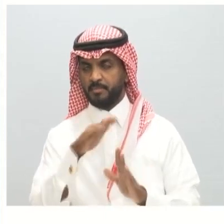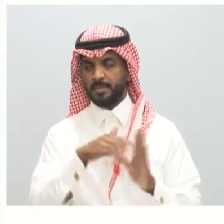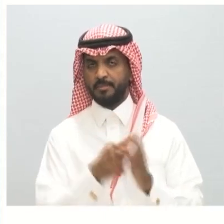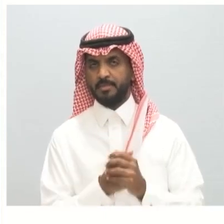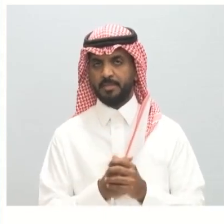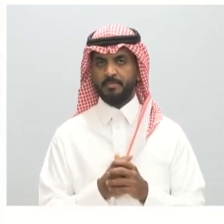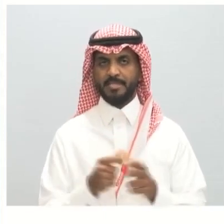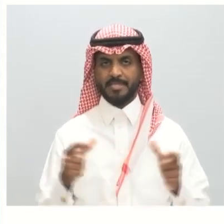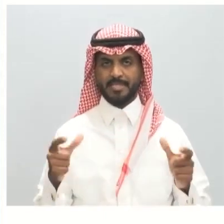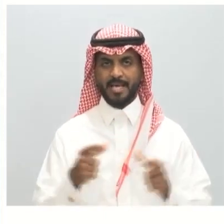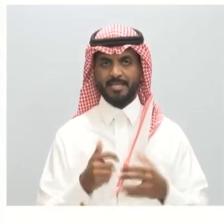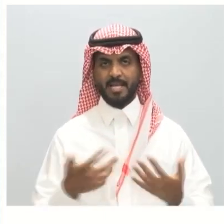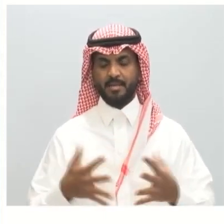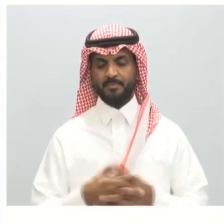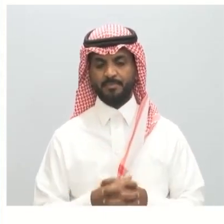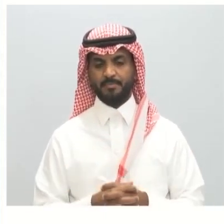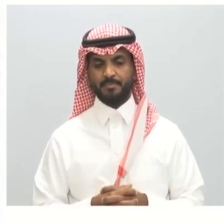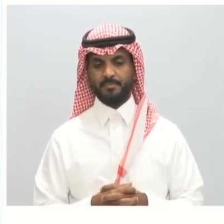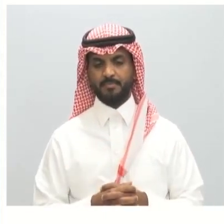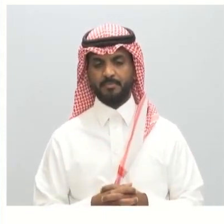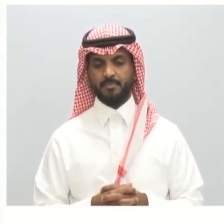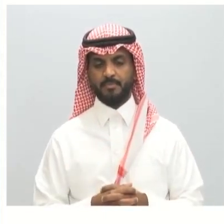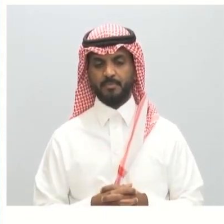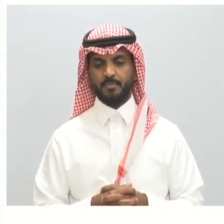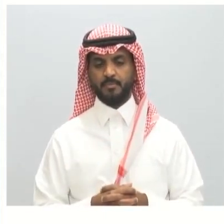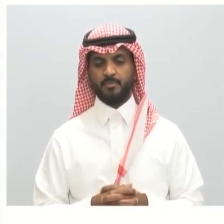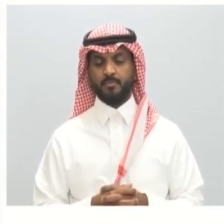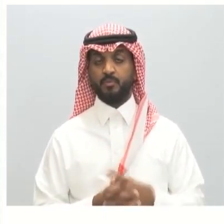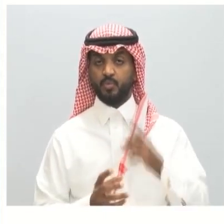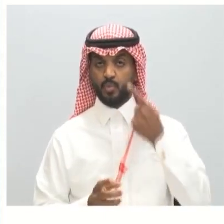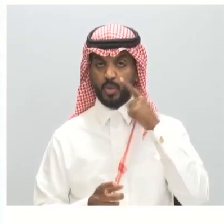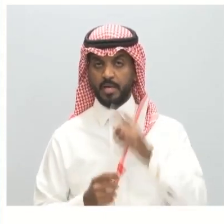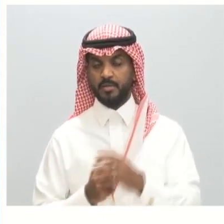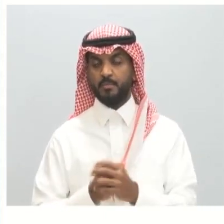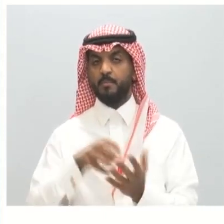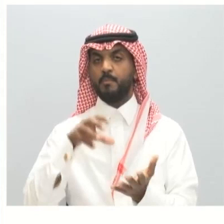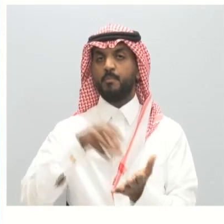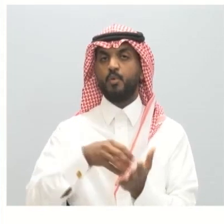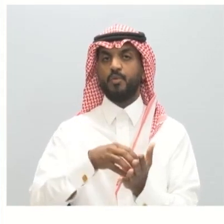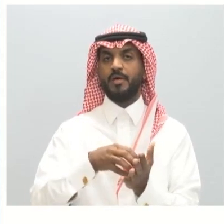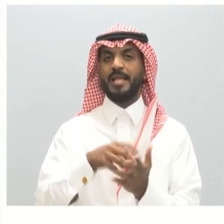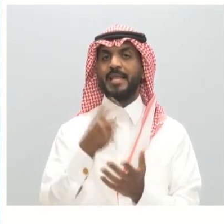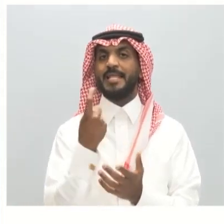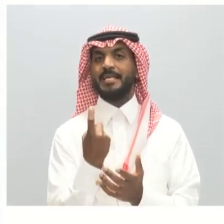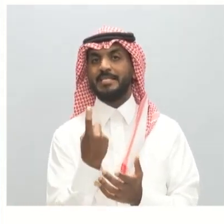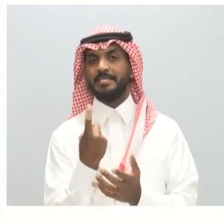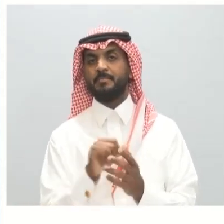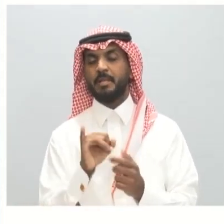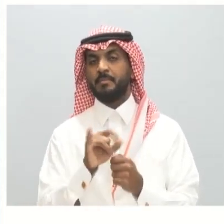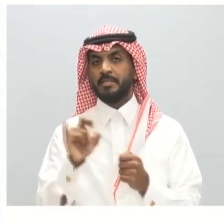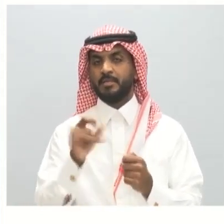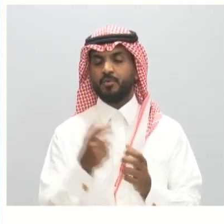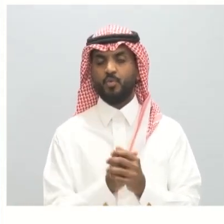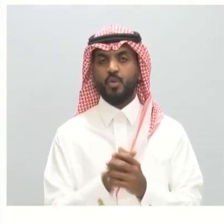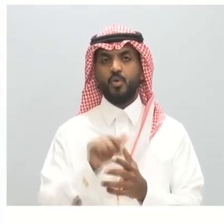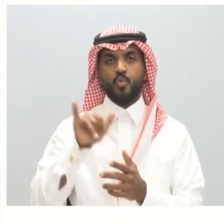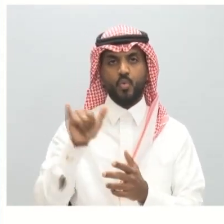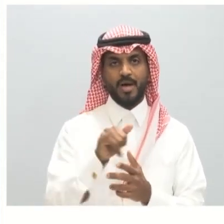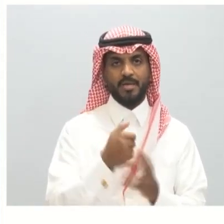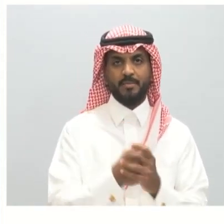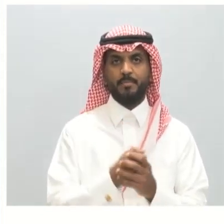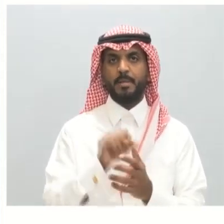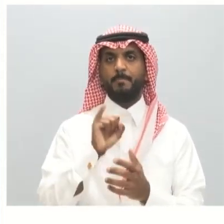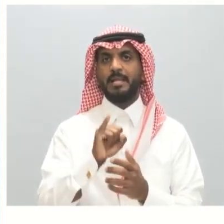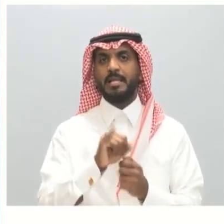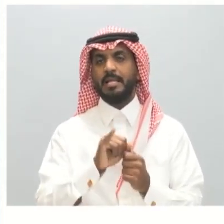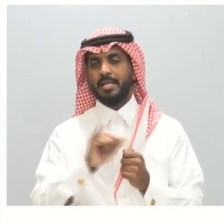ساحه اللعب وتحميل الملعب نلاحظ موضع الاكس بالمليمتر وموضع الواي